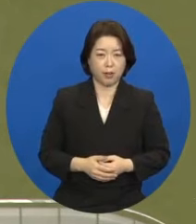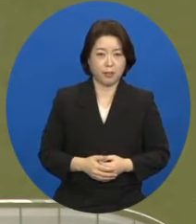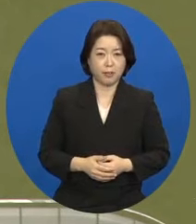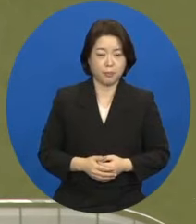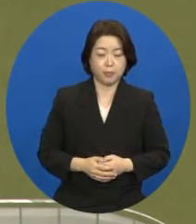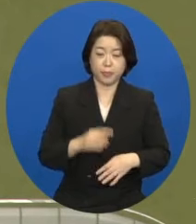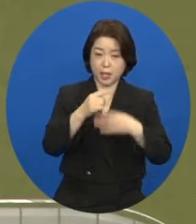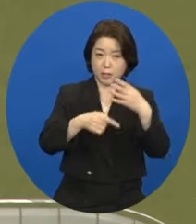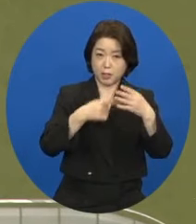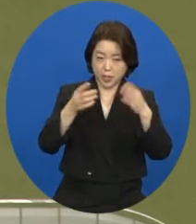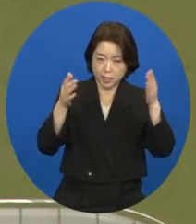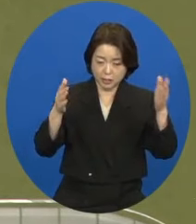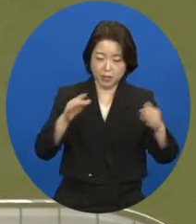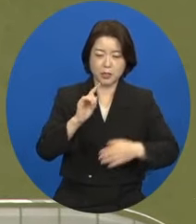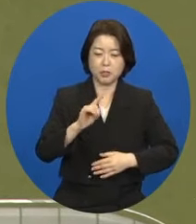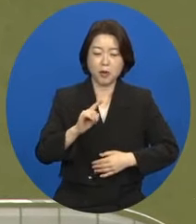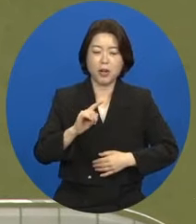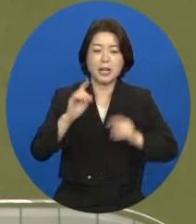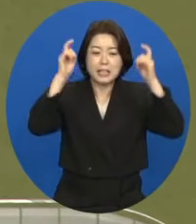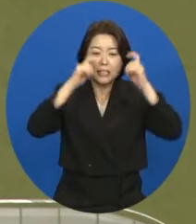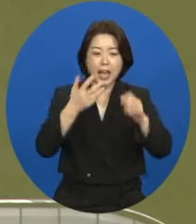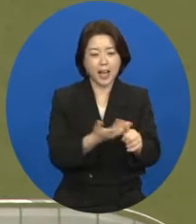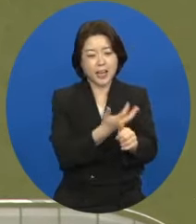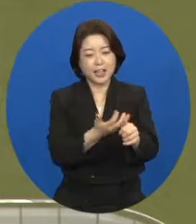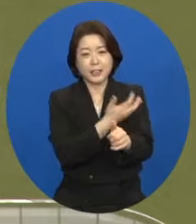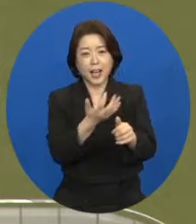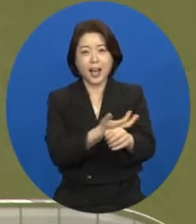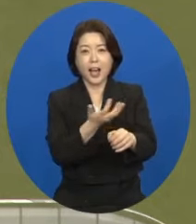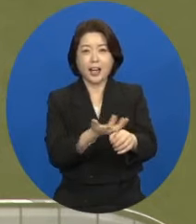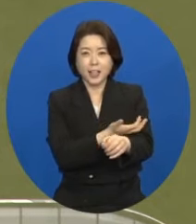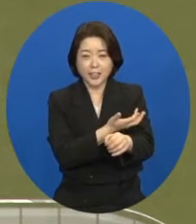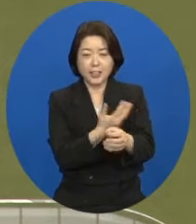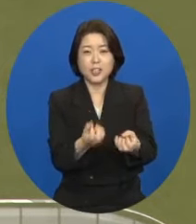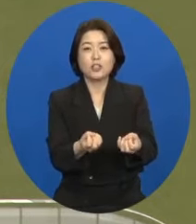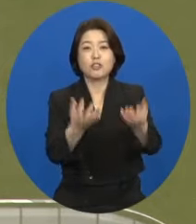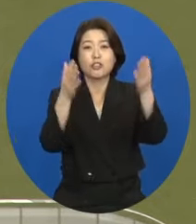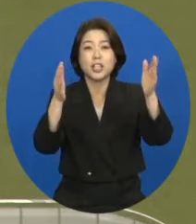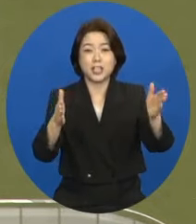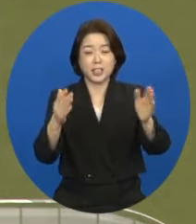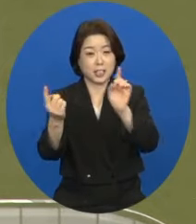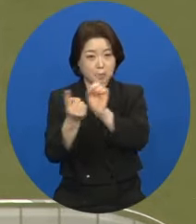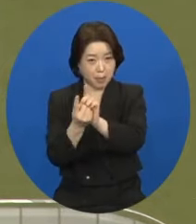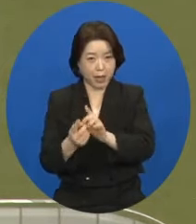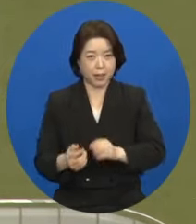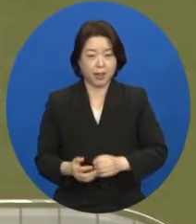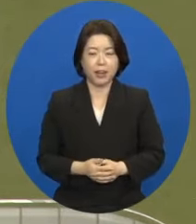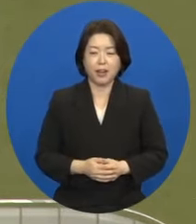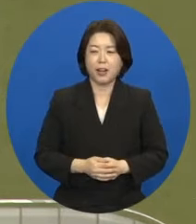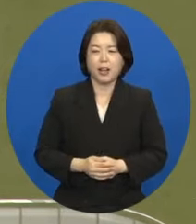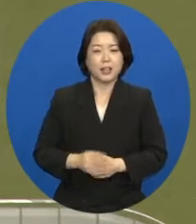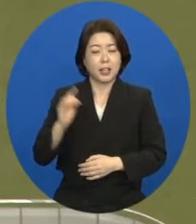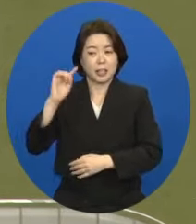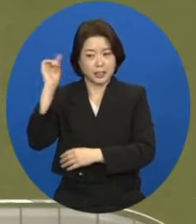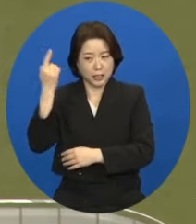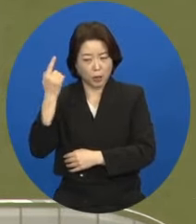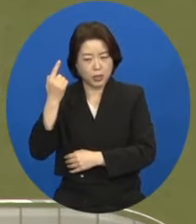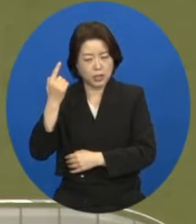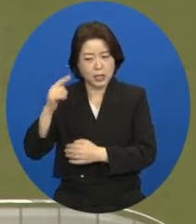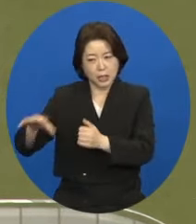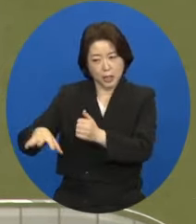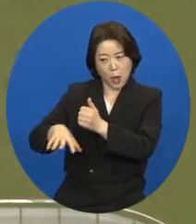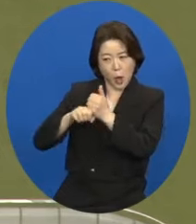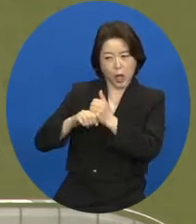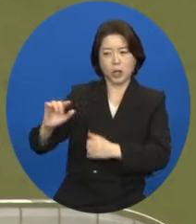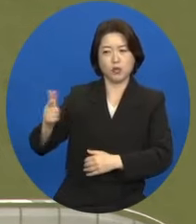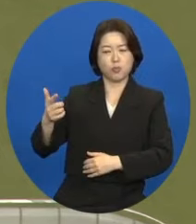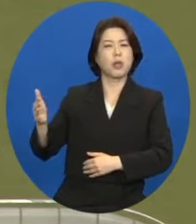시기, 축제 시기가 옵니다. 그래서 이 다윗이 지금 같이 하는 부하들이 한 600명, 얼마나 음식이 많이 들겠습니까?